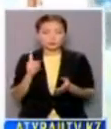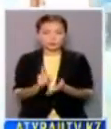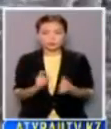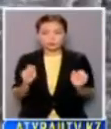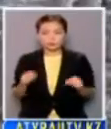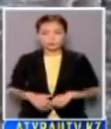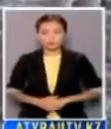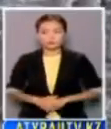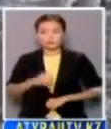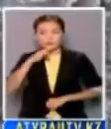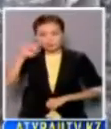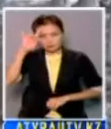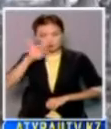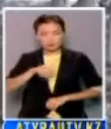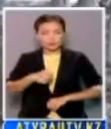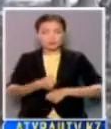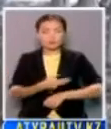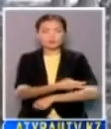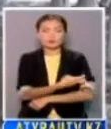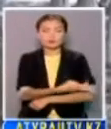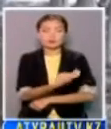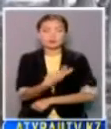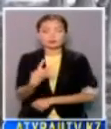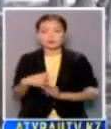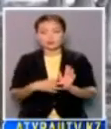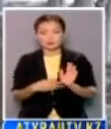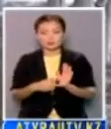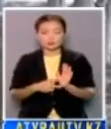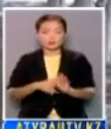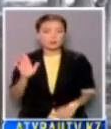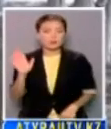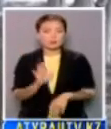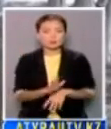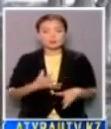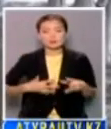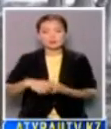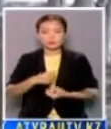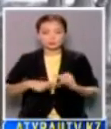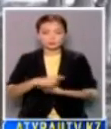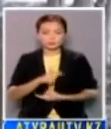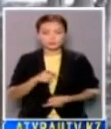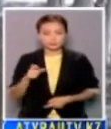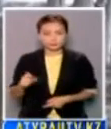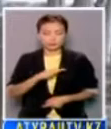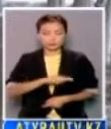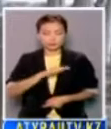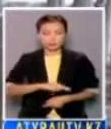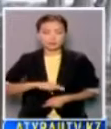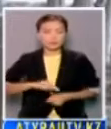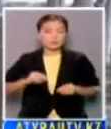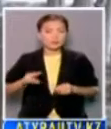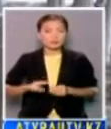болады. Қазақстан Республикасы бас санитарлық дәрігерінің 47-ші қаулысына сәйкес барлық кәсіпкерлік субъектілерге рұқсат алу